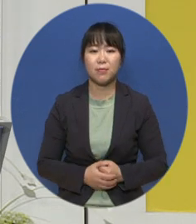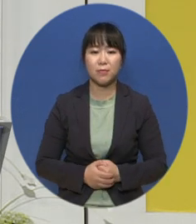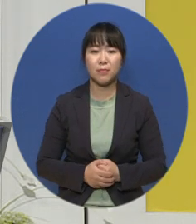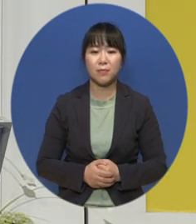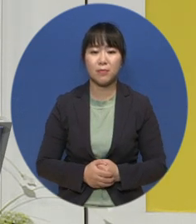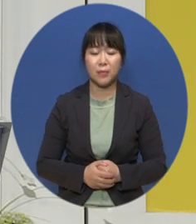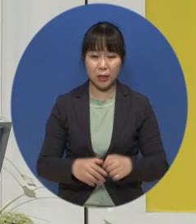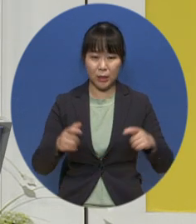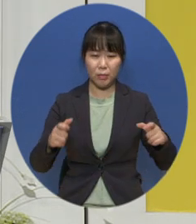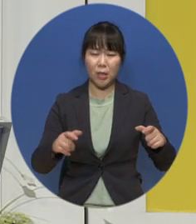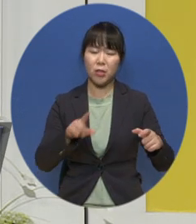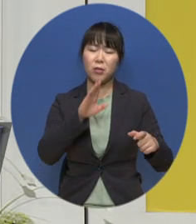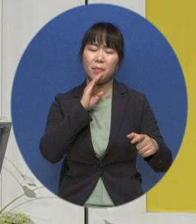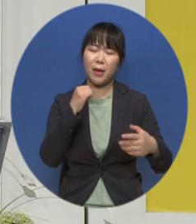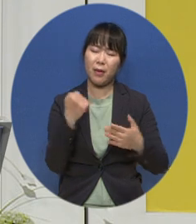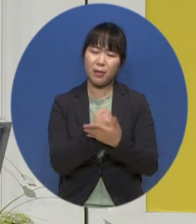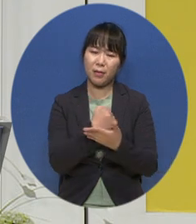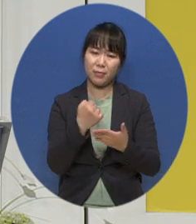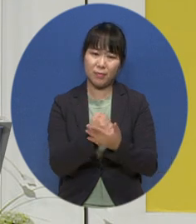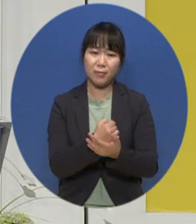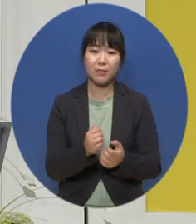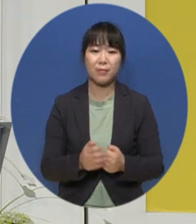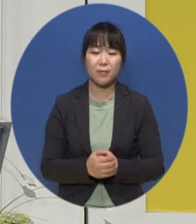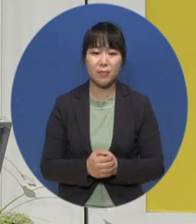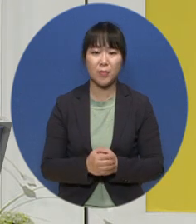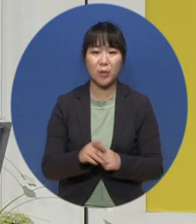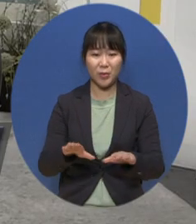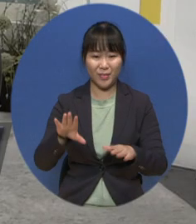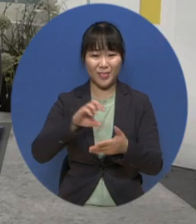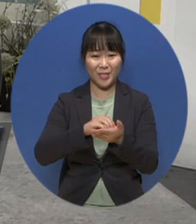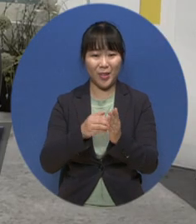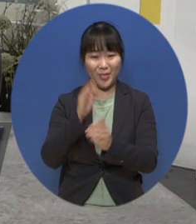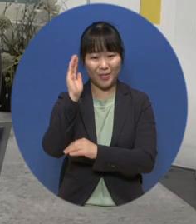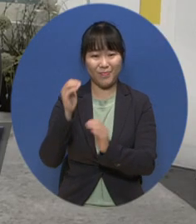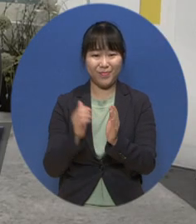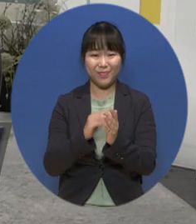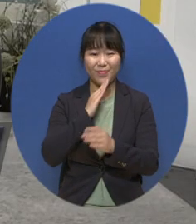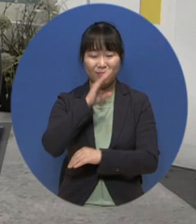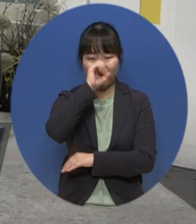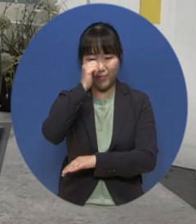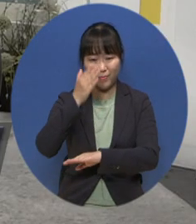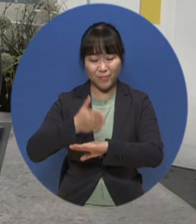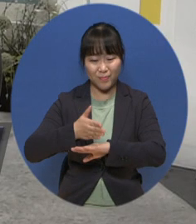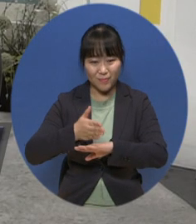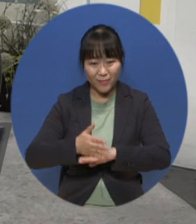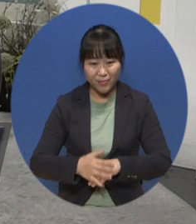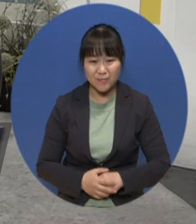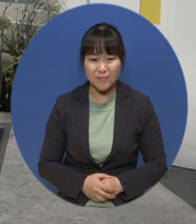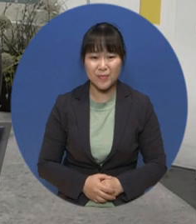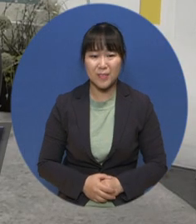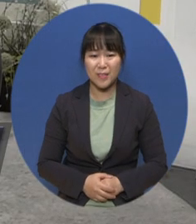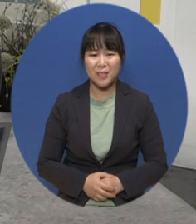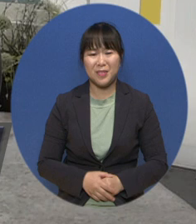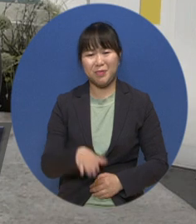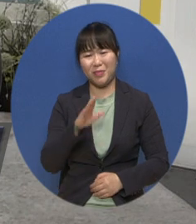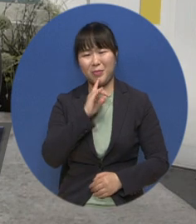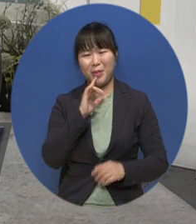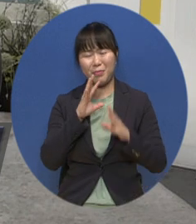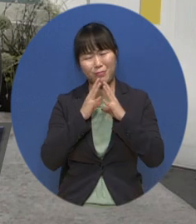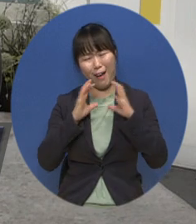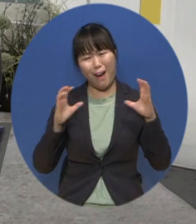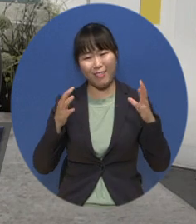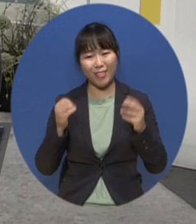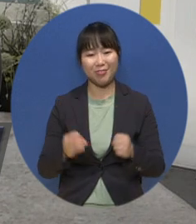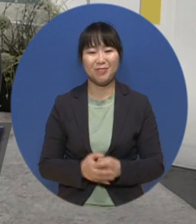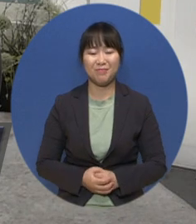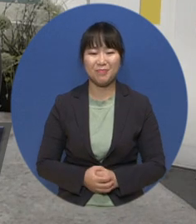그 분야가 가장 아쉽습니다 예 오늘은 그 정도로 하시죠 좋은 말씀 고맙습니다 시작 때 게 없는 얘기 몇 많이 가네요